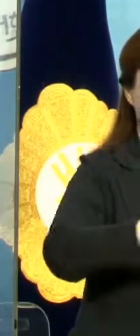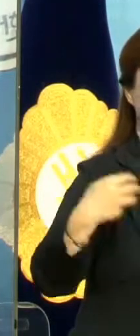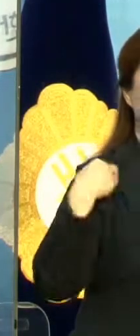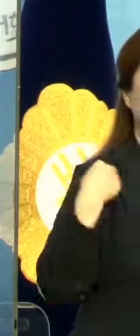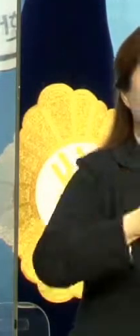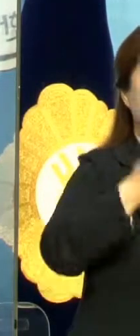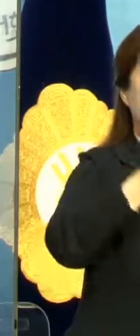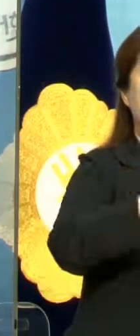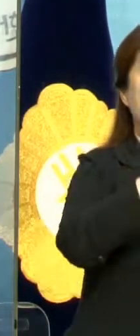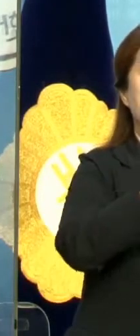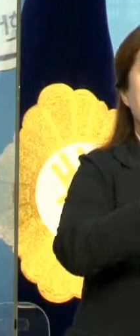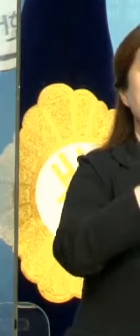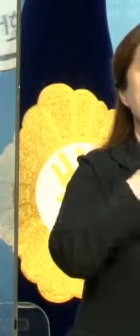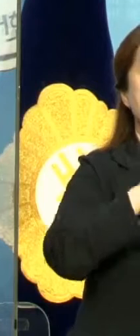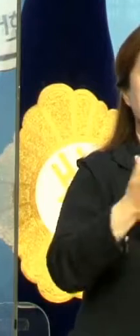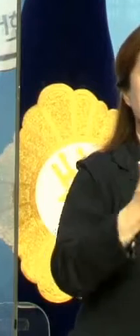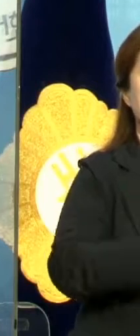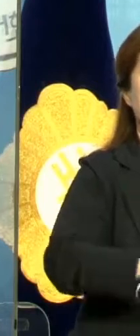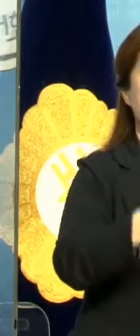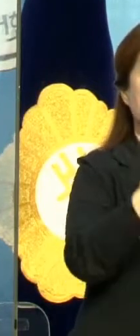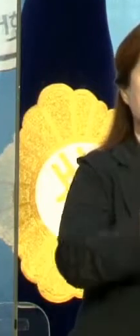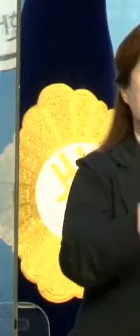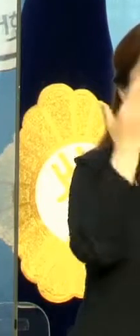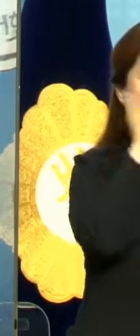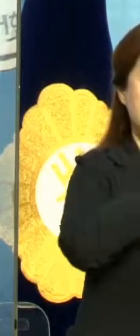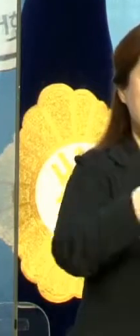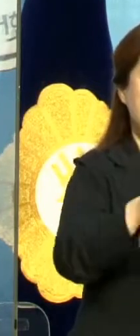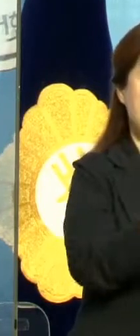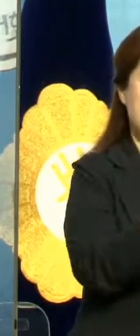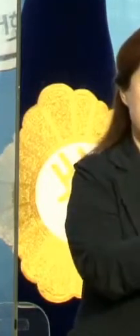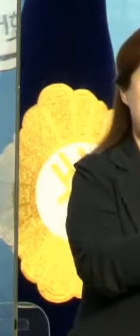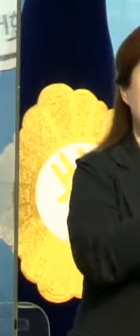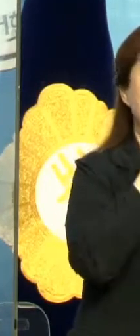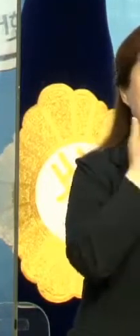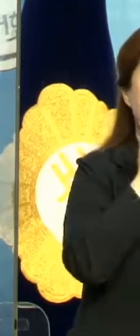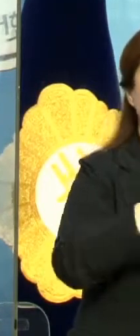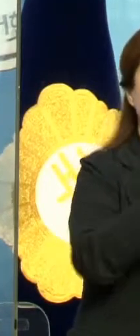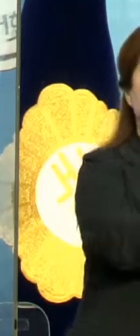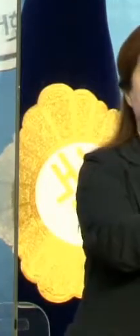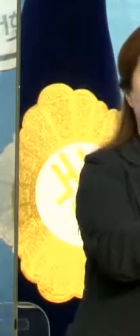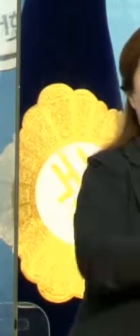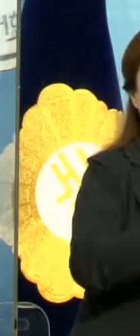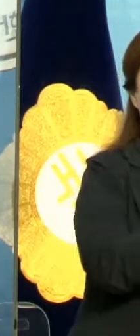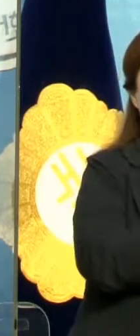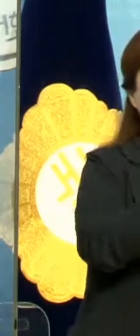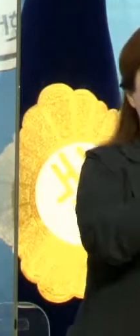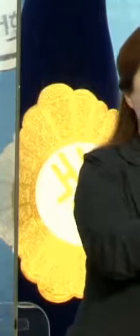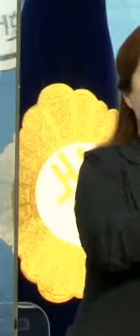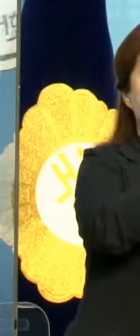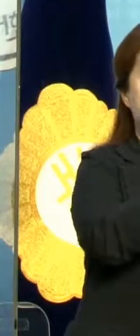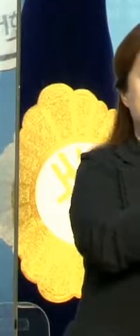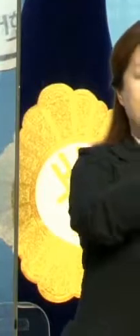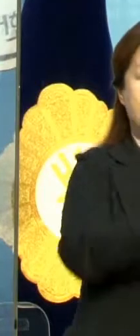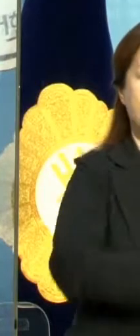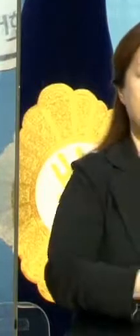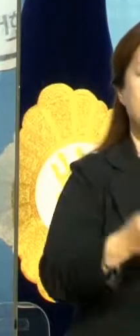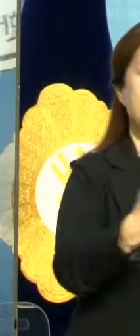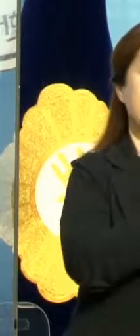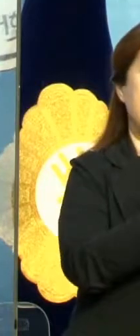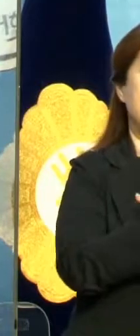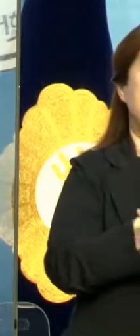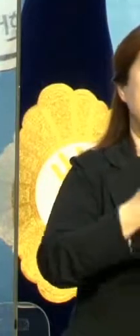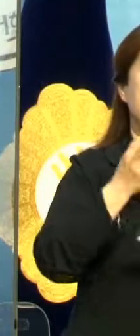뿐만이 아니라 보다 깨끗한 그리고 국민으로부터 신뢰받는 국회를 만들기 위해서 제도적 법적인 개선